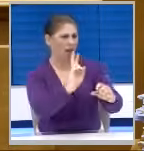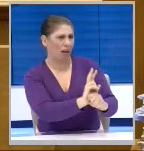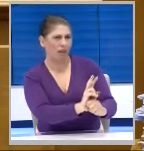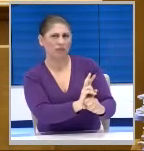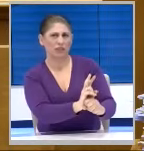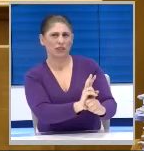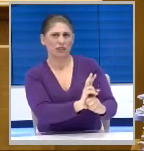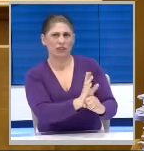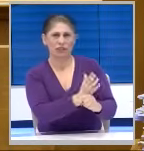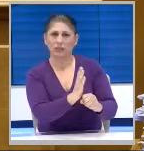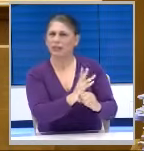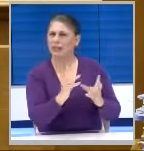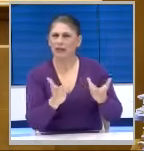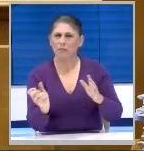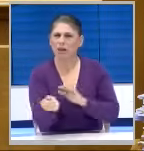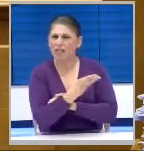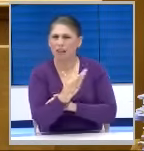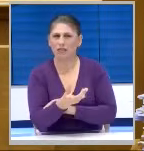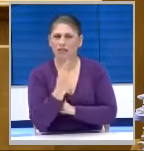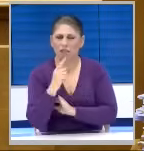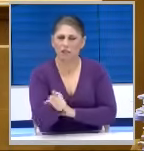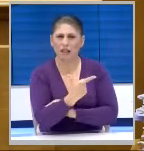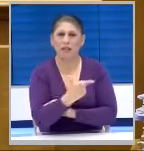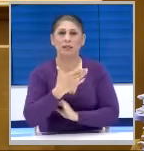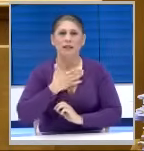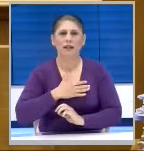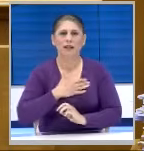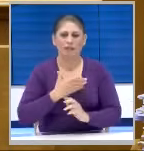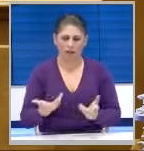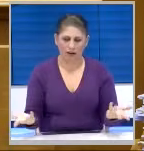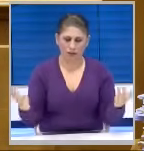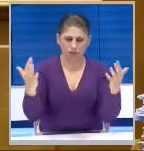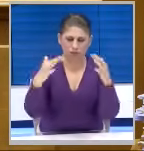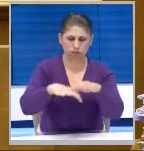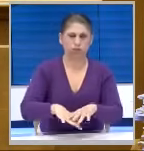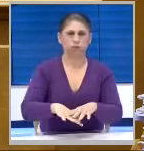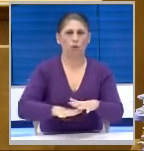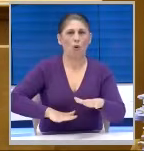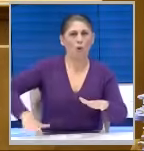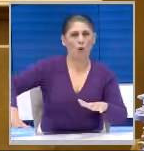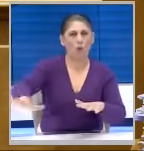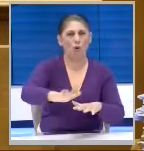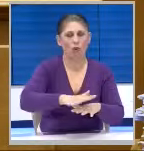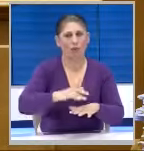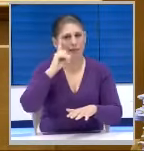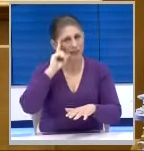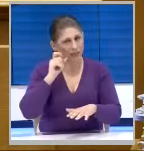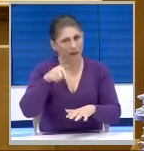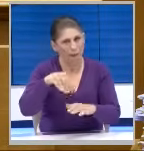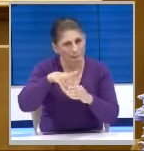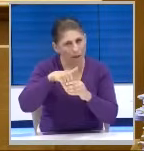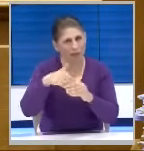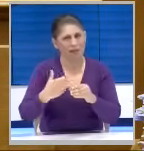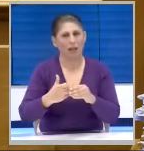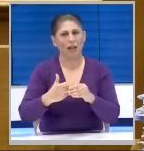εκτεθειμένα γιατί τα πετάξατε άρων-άρων γιατί θέλατε να μπαζώτη το χώρο κύριοι γιατί ξέρατε τι έχει η